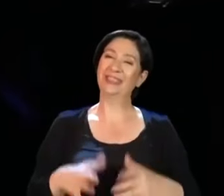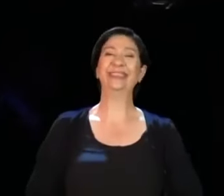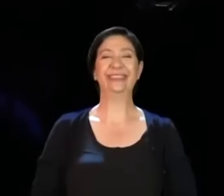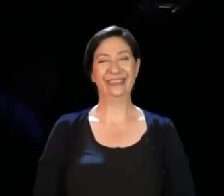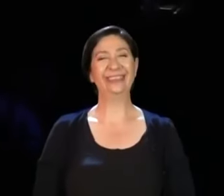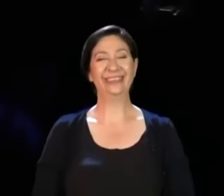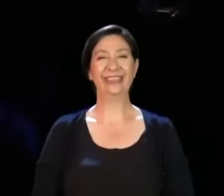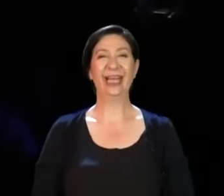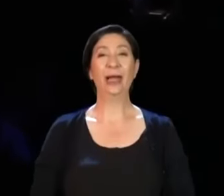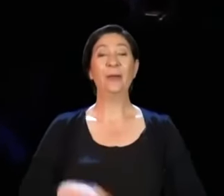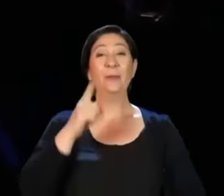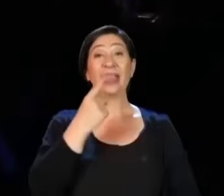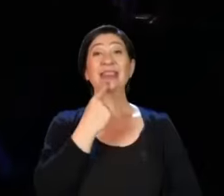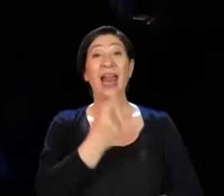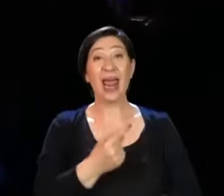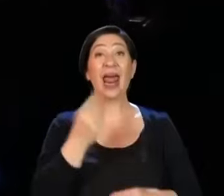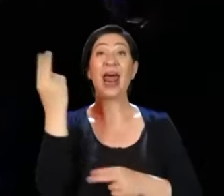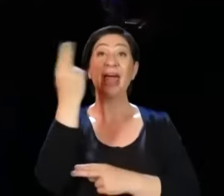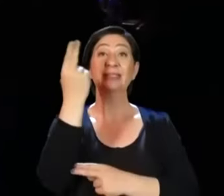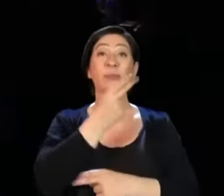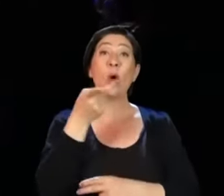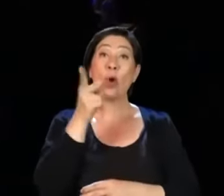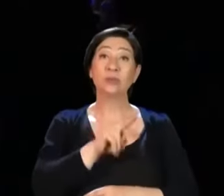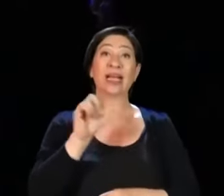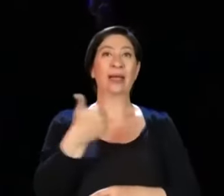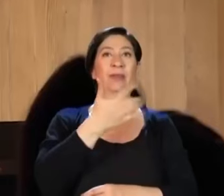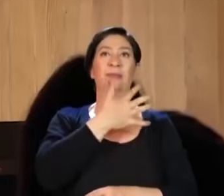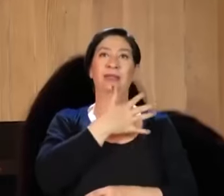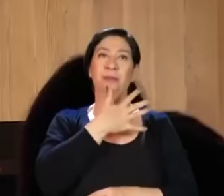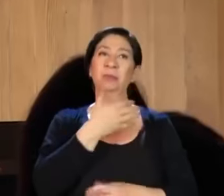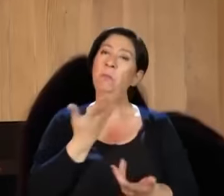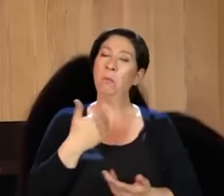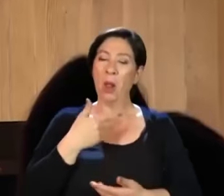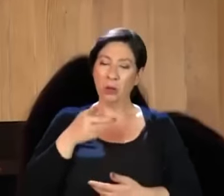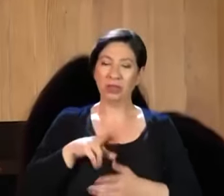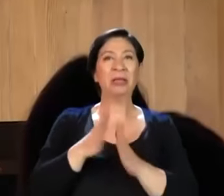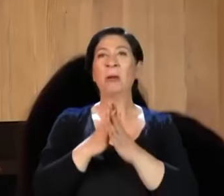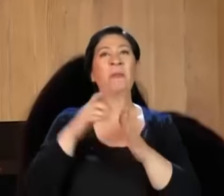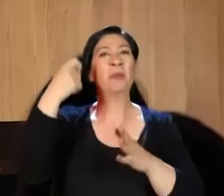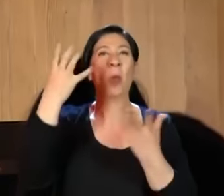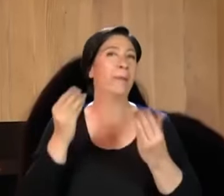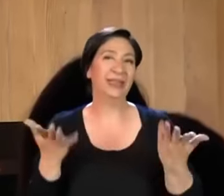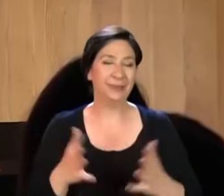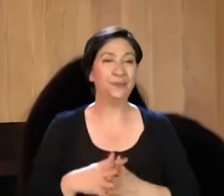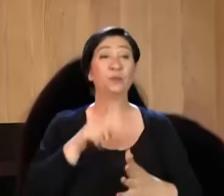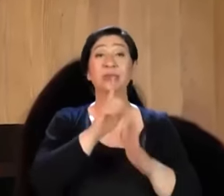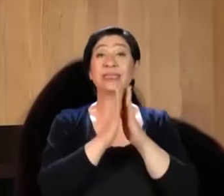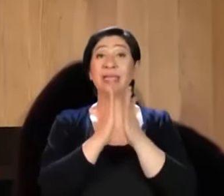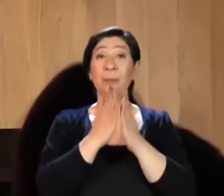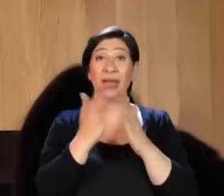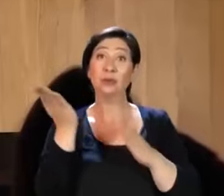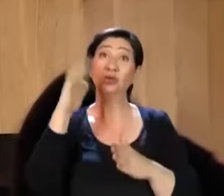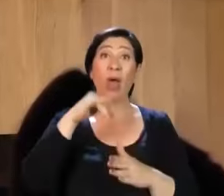olabilir Bir de derler ya zaten ressamların ölünce kıymeti bilinirmiş diye Peki acaba Şu anda bu kitaptan sonra gelen